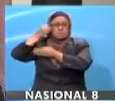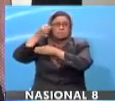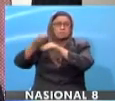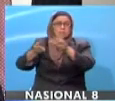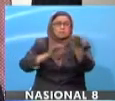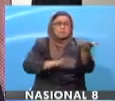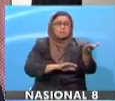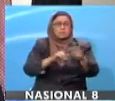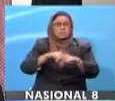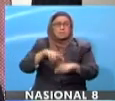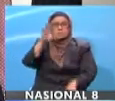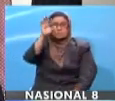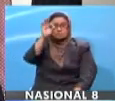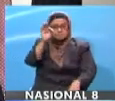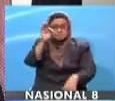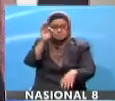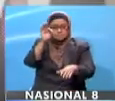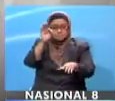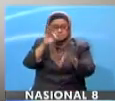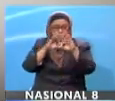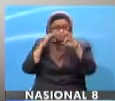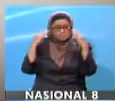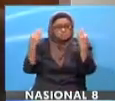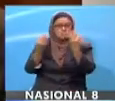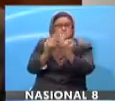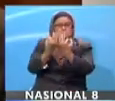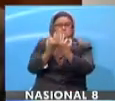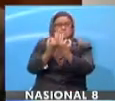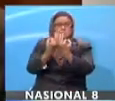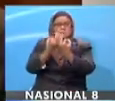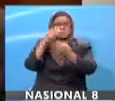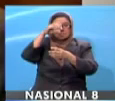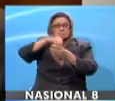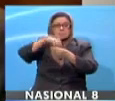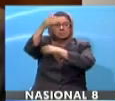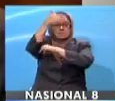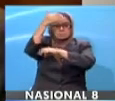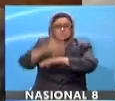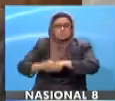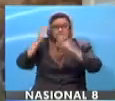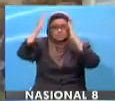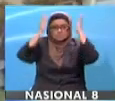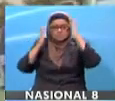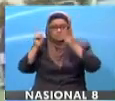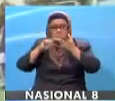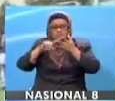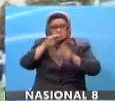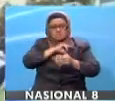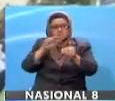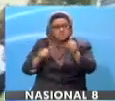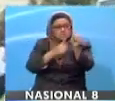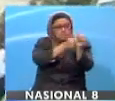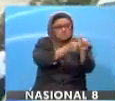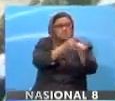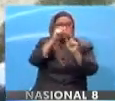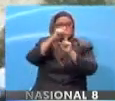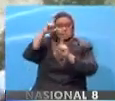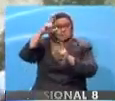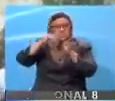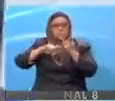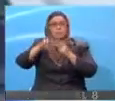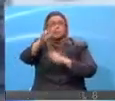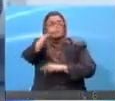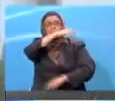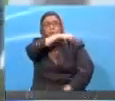Tinggi Malaysia ke Pakistan, Dato' Dr. Hasrul Salim Mujtabar, seorang menteri pengiring Pakistan, serta dua pegawai Wisma Putra akan